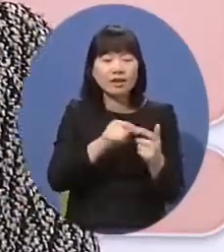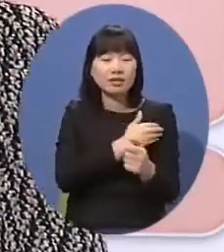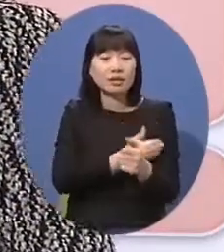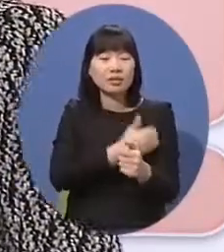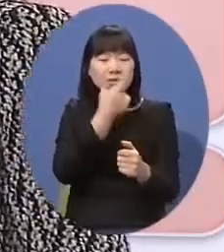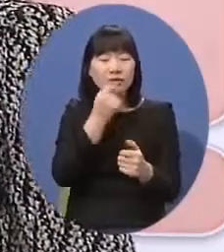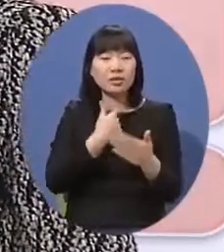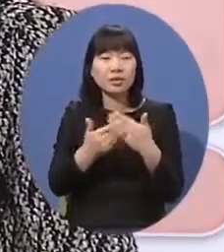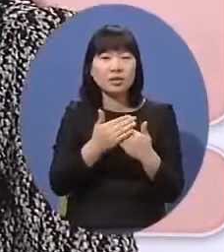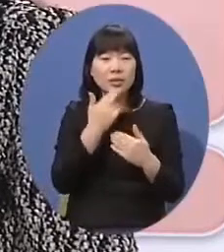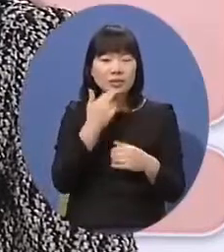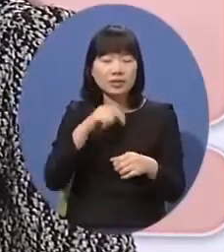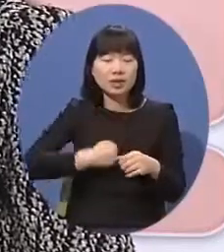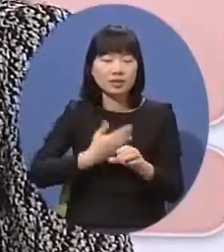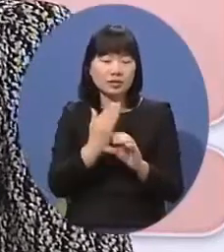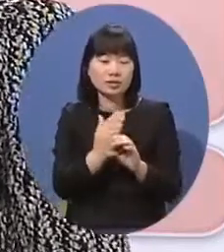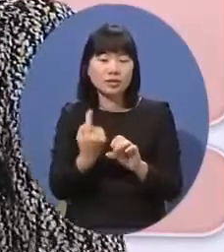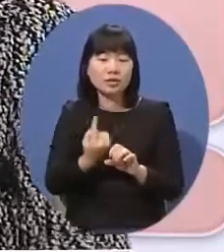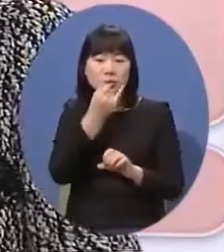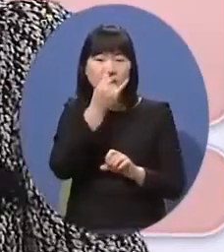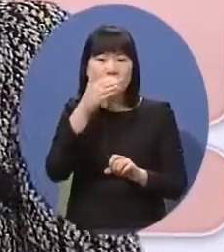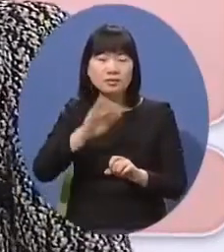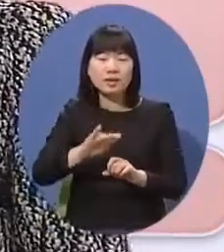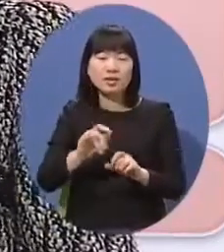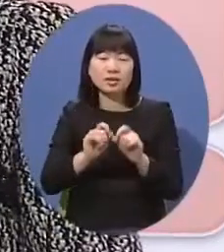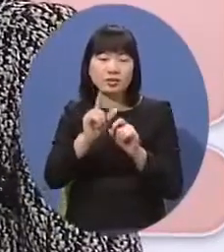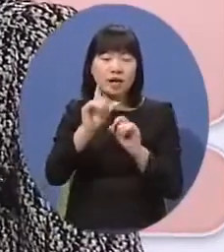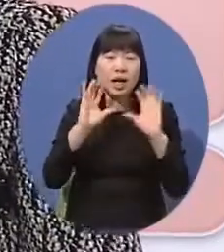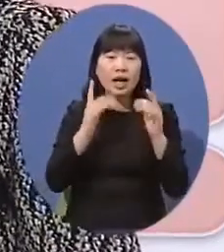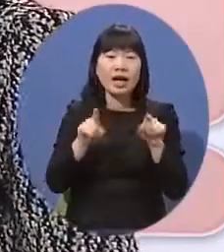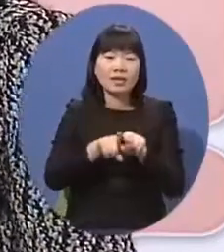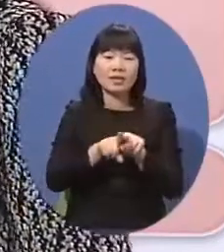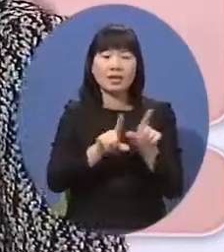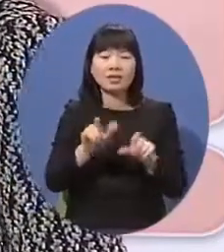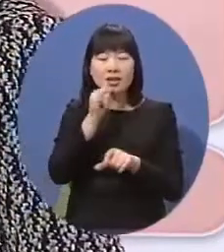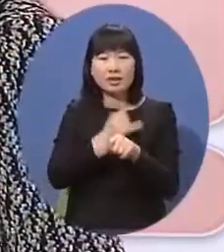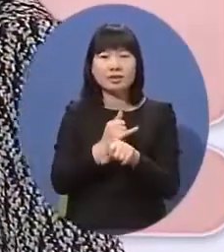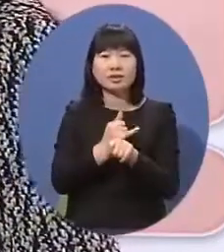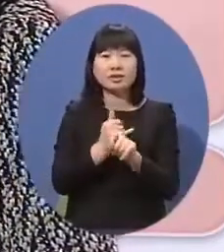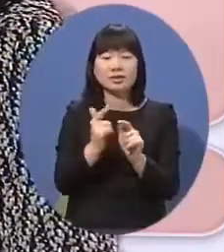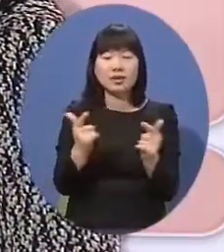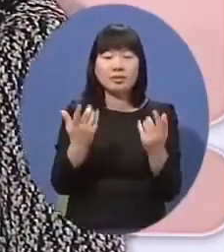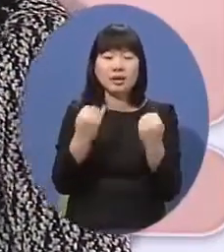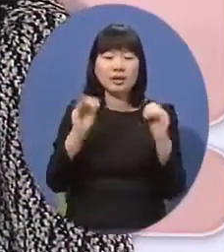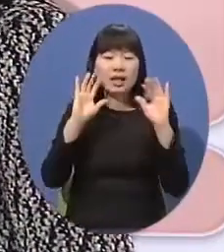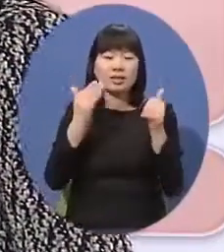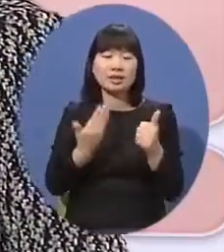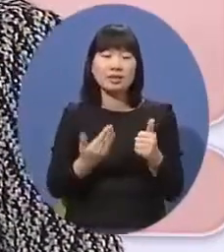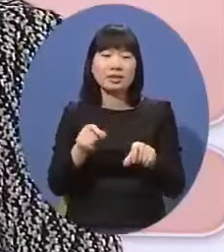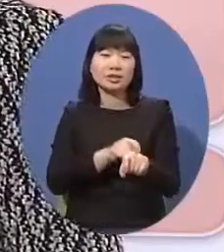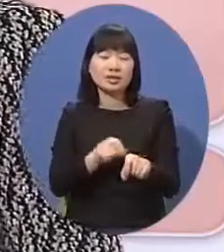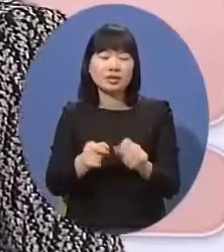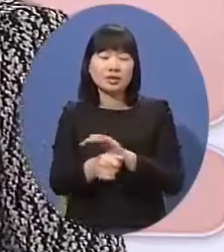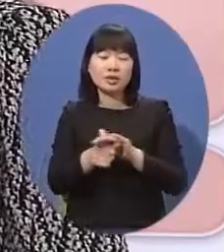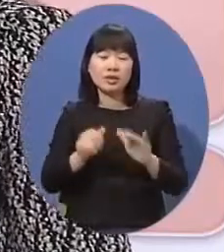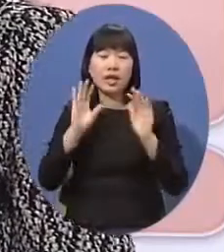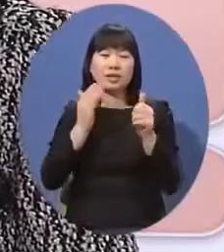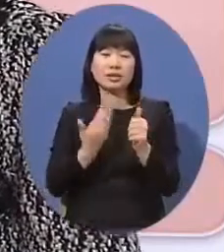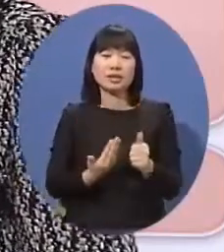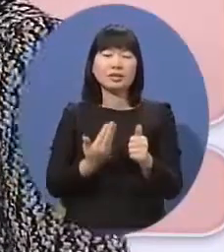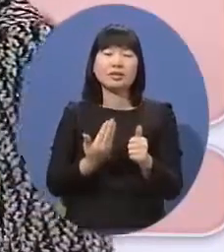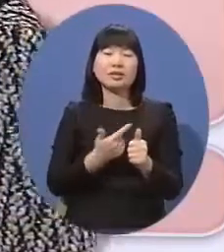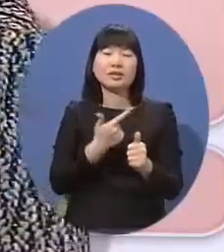경험도 별로 없고 자기중심성이 높은데, 그런 다수의 아이들과 함께 지내는 것들이 많은 아이들에게, 특히 소극적인